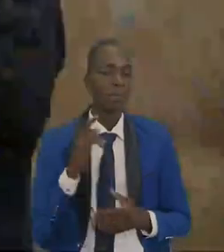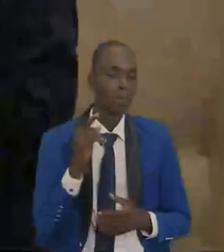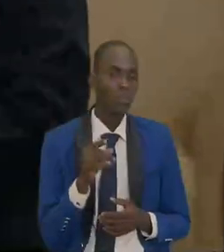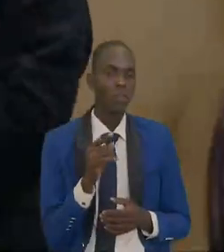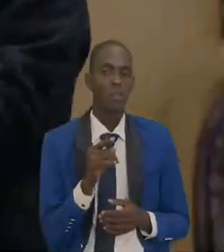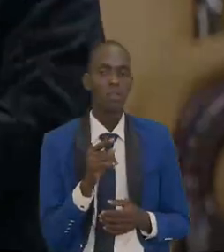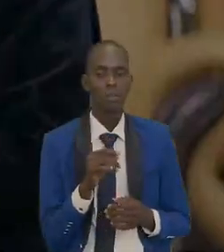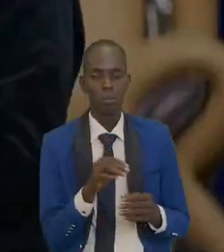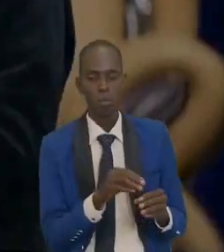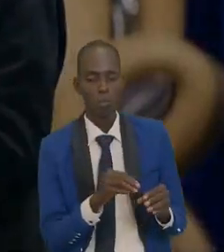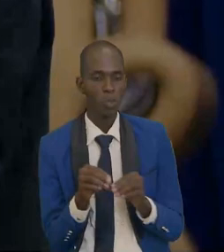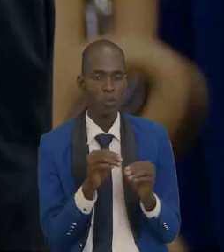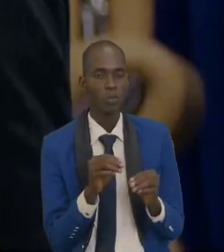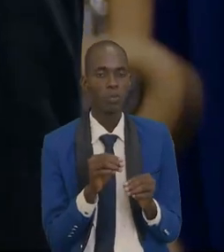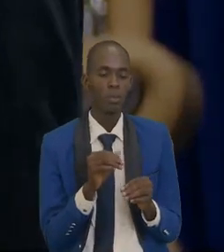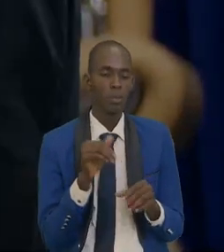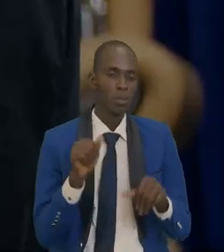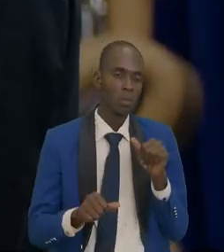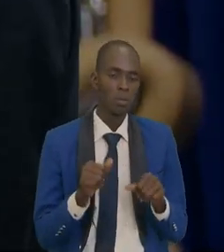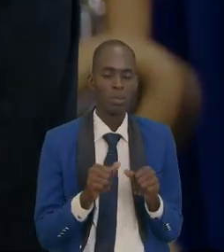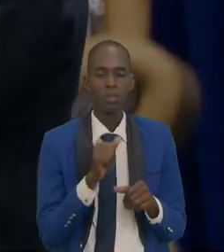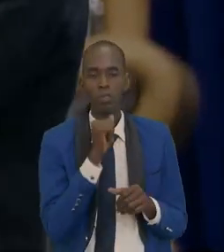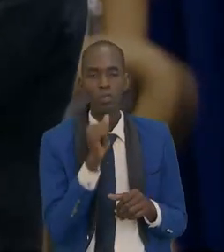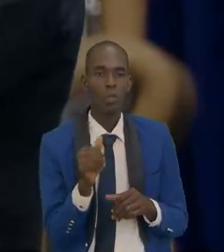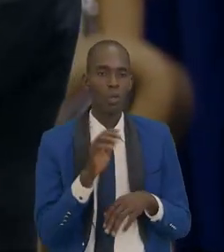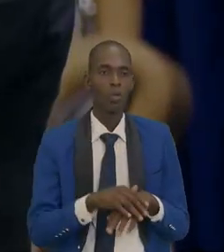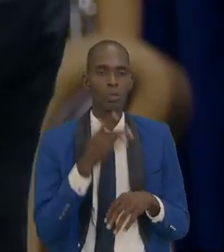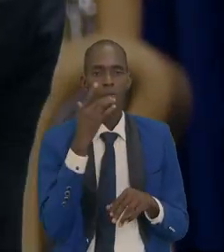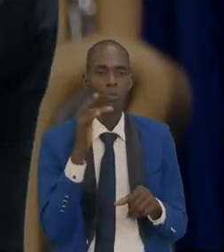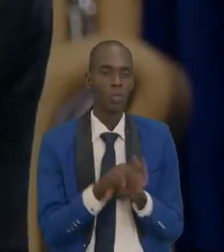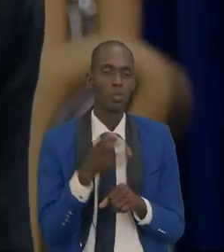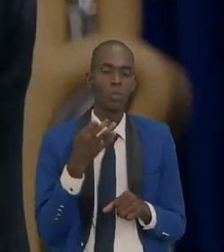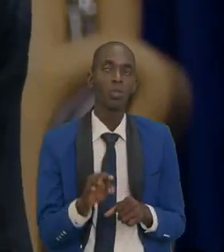Il ne douta point par incrédulité au sujet de la promesse de Dieu.